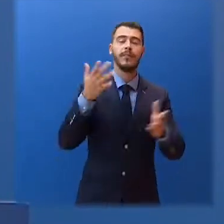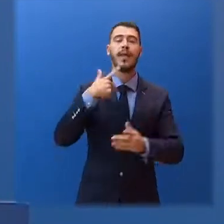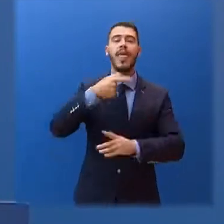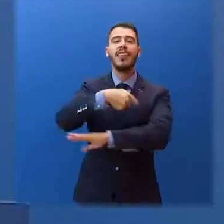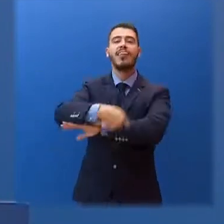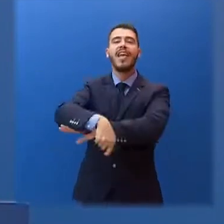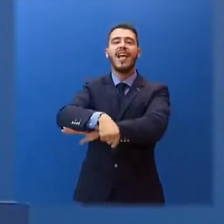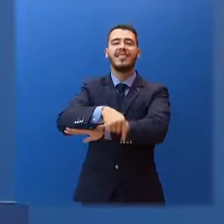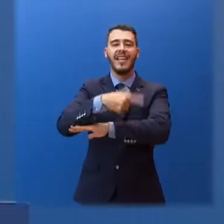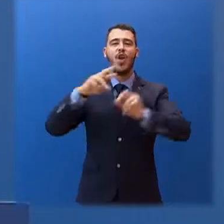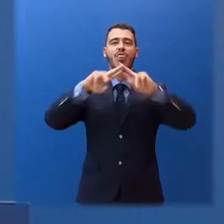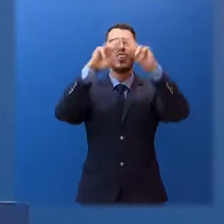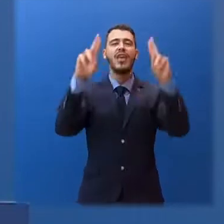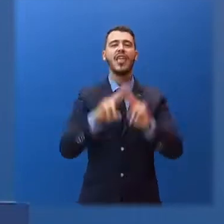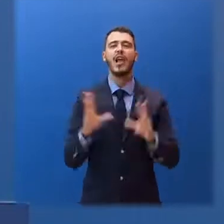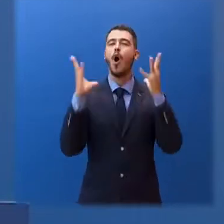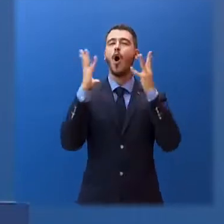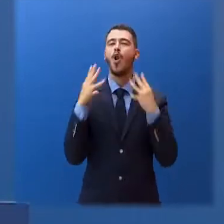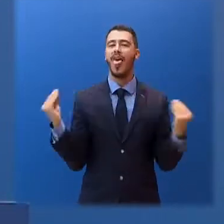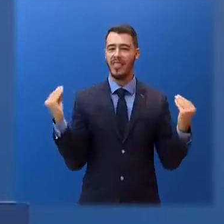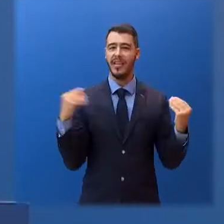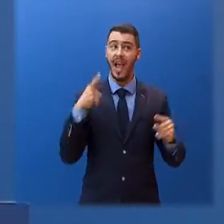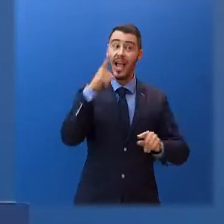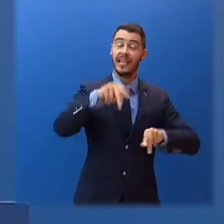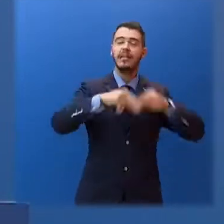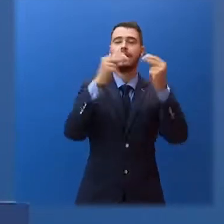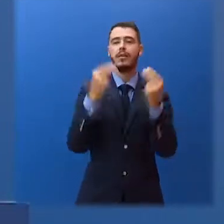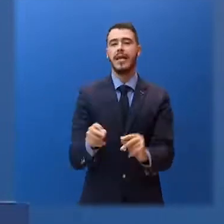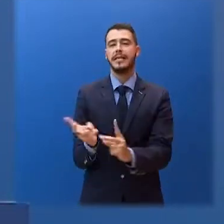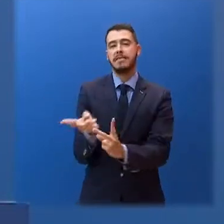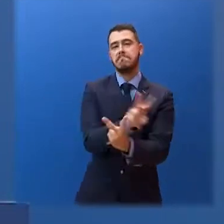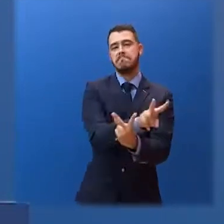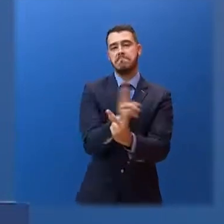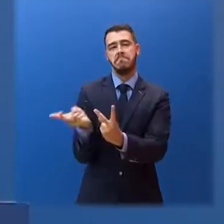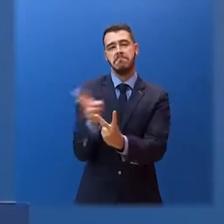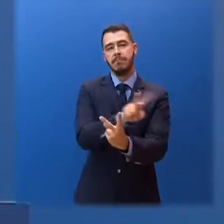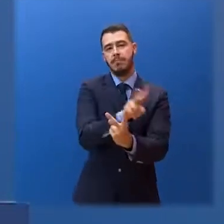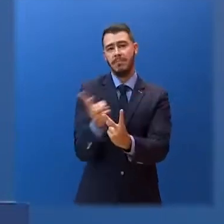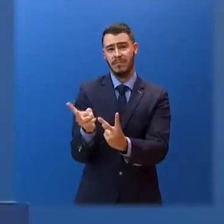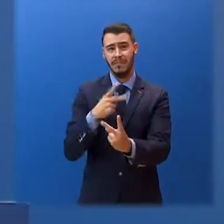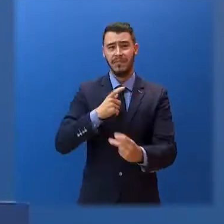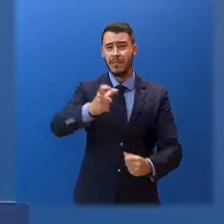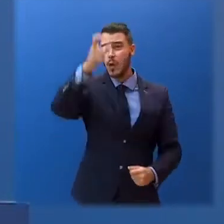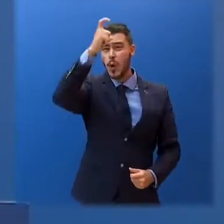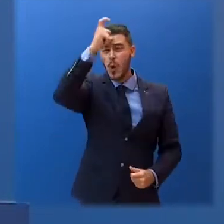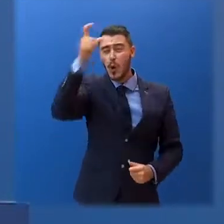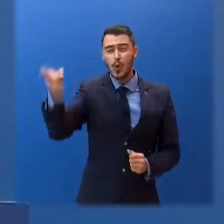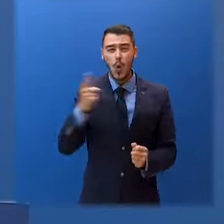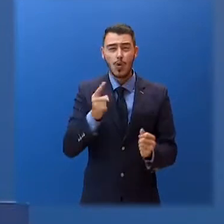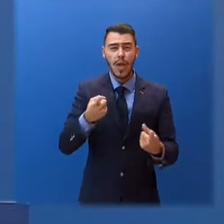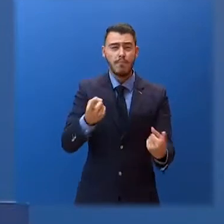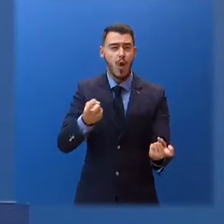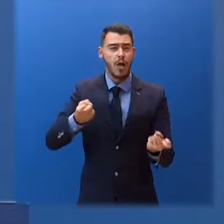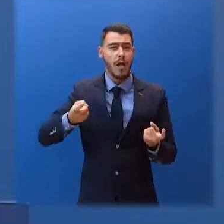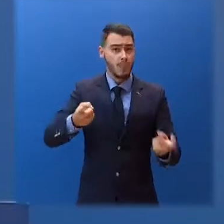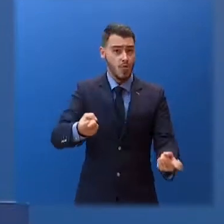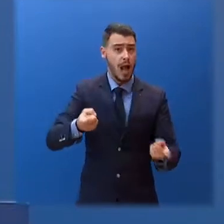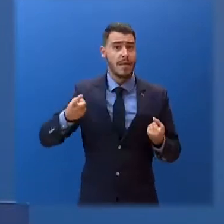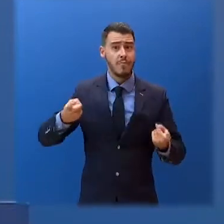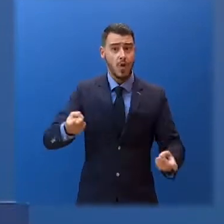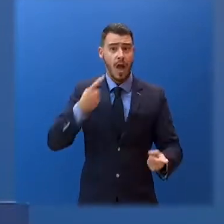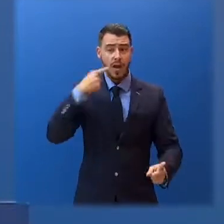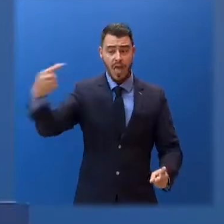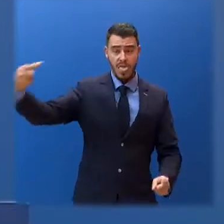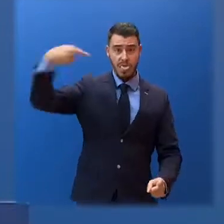Χάγης. Επισημαίνουμε ταυτόχρονα στη διεθνή κοινότητα ότι η τουρκική προκλητικότητα δεν στρέφεται μόνο εναντίον